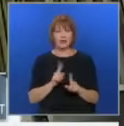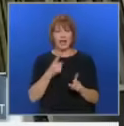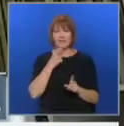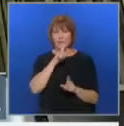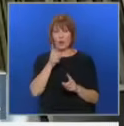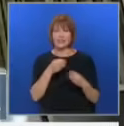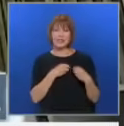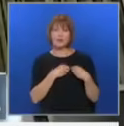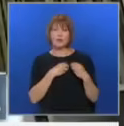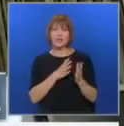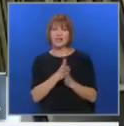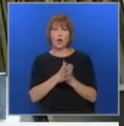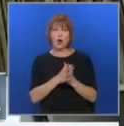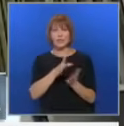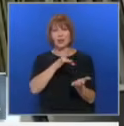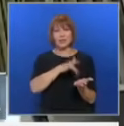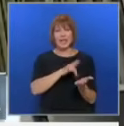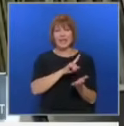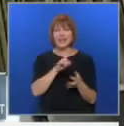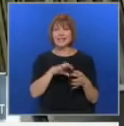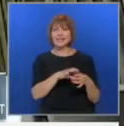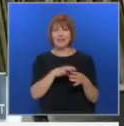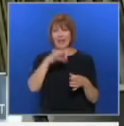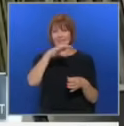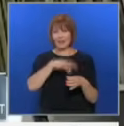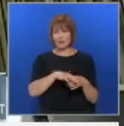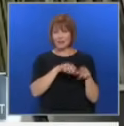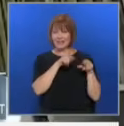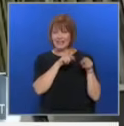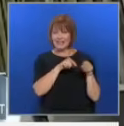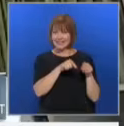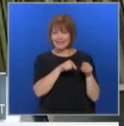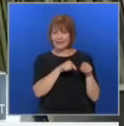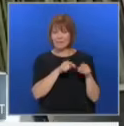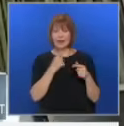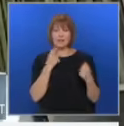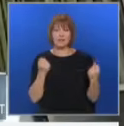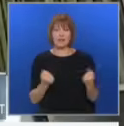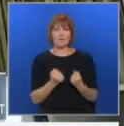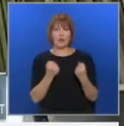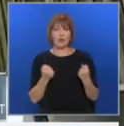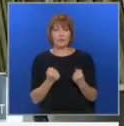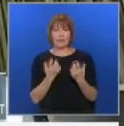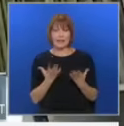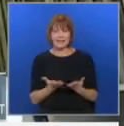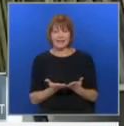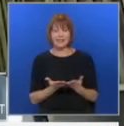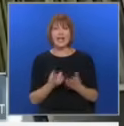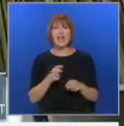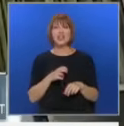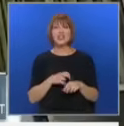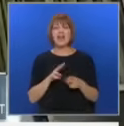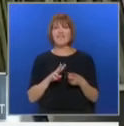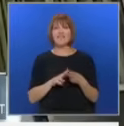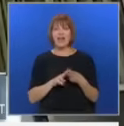се убеждават хора от центъра или независими да гласуват за теб, а чисто и просто да се мобилизира твърдия електорат. И Джей Ди Ванс